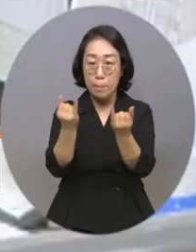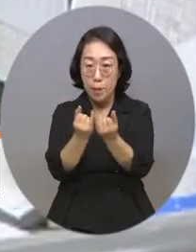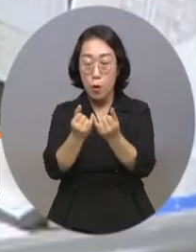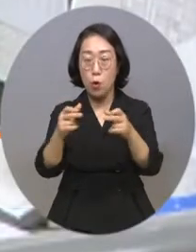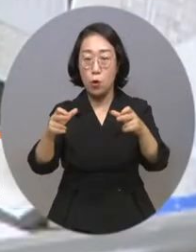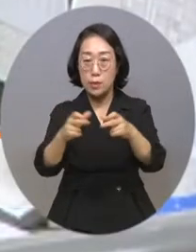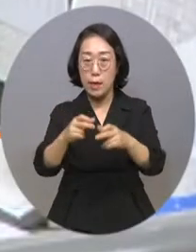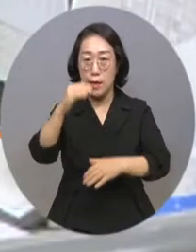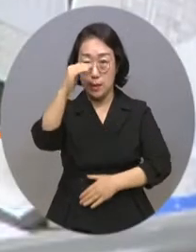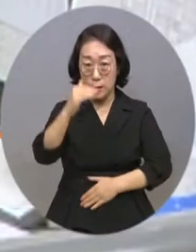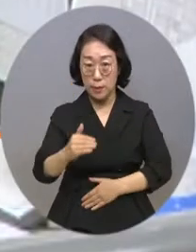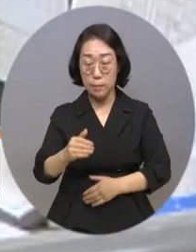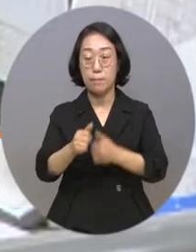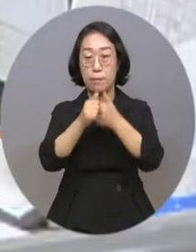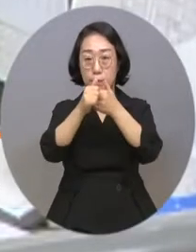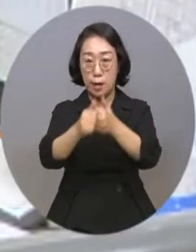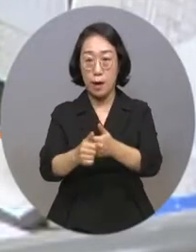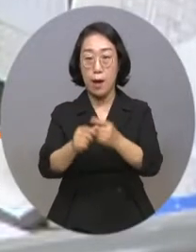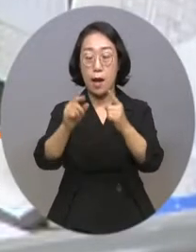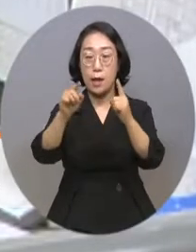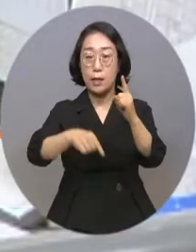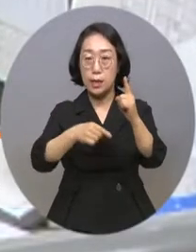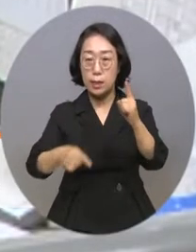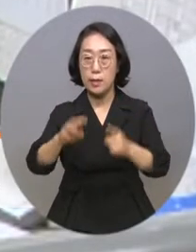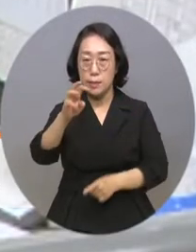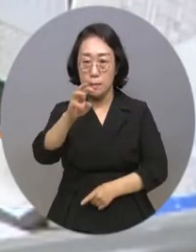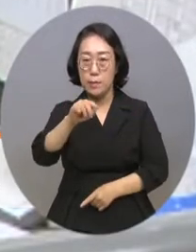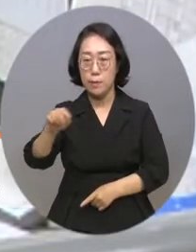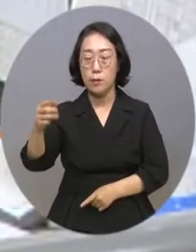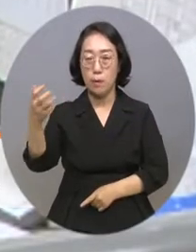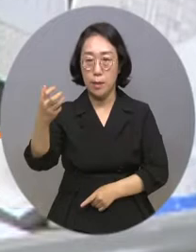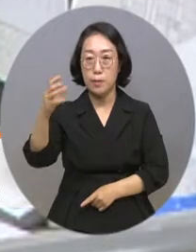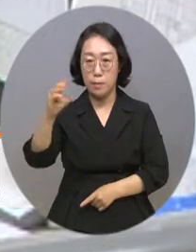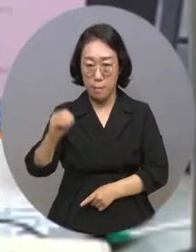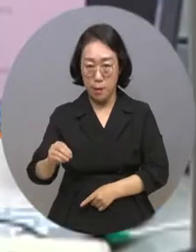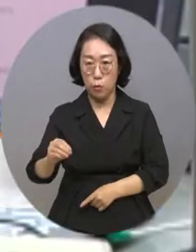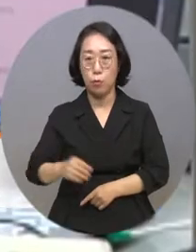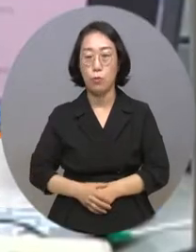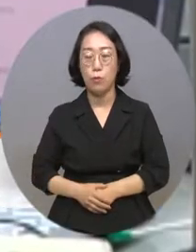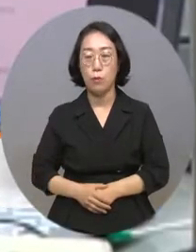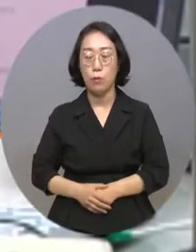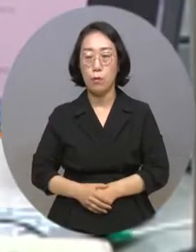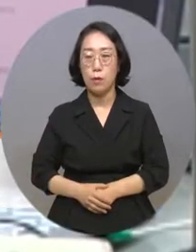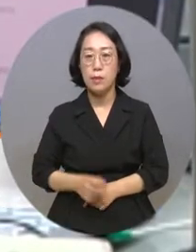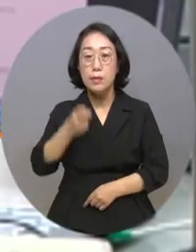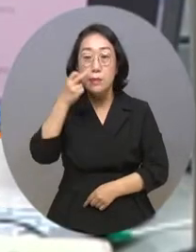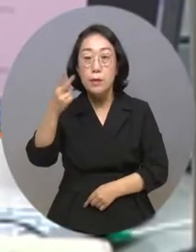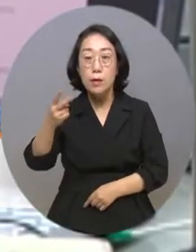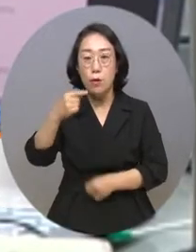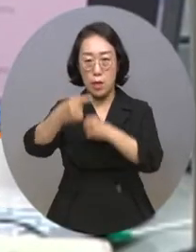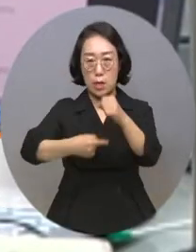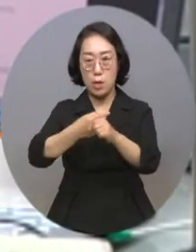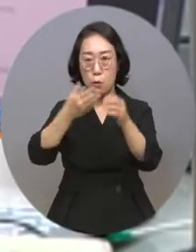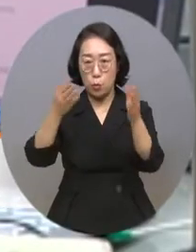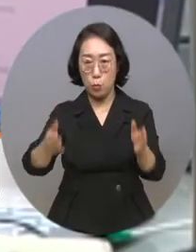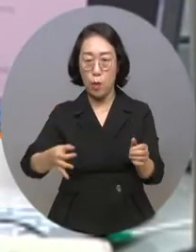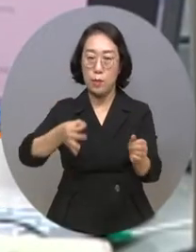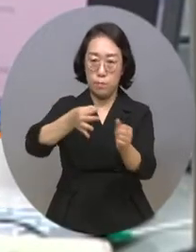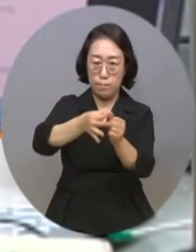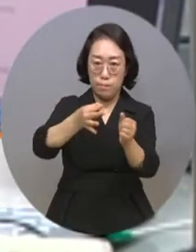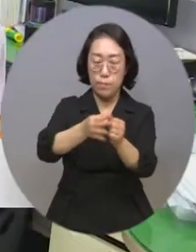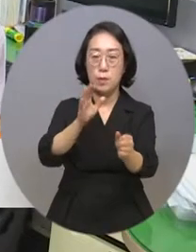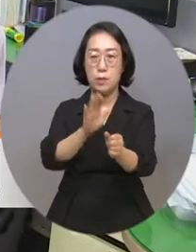따라 근로자 1명당 월 30만 원에서 80만 원씩 최대 12개월간 지원받을 수